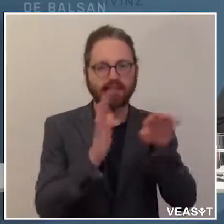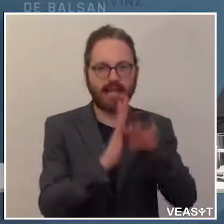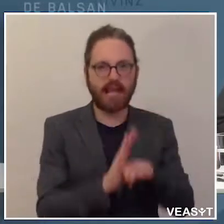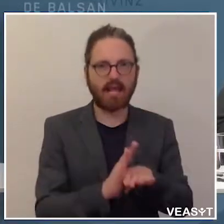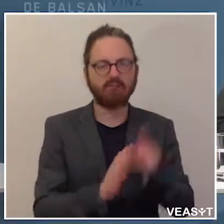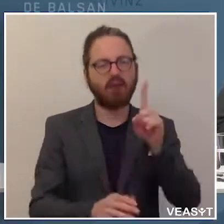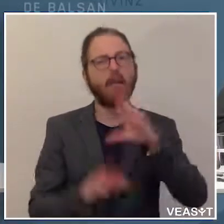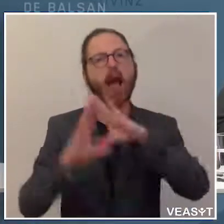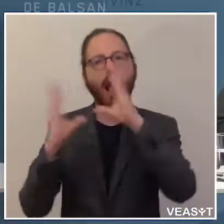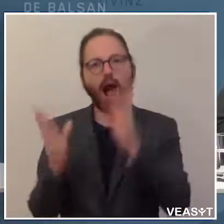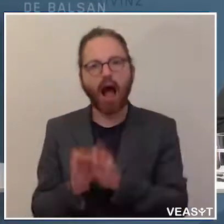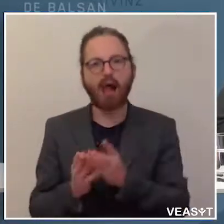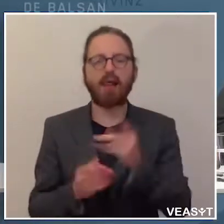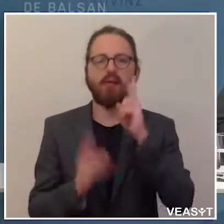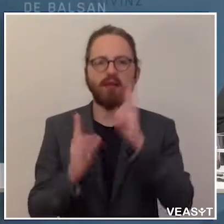specifiche